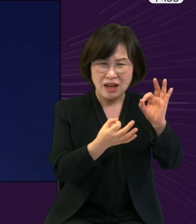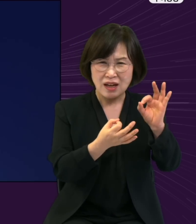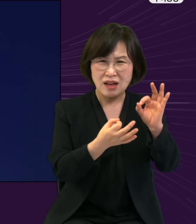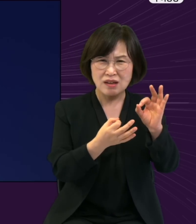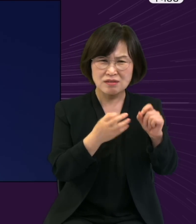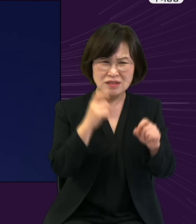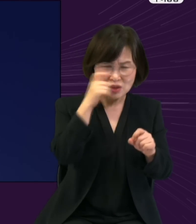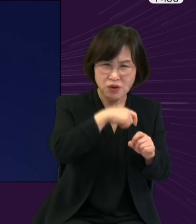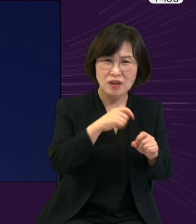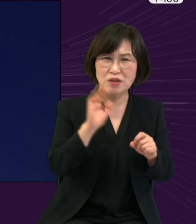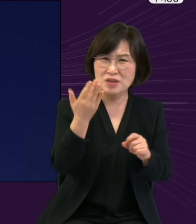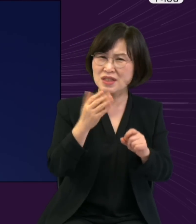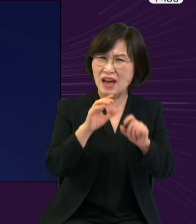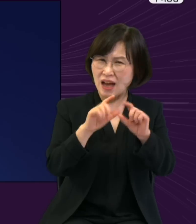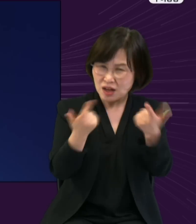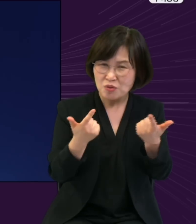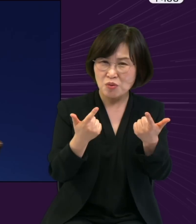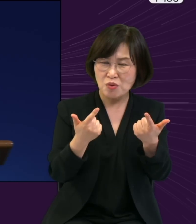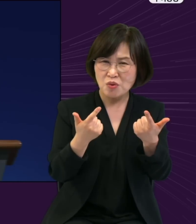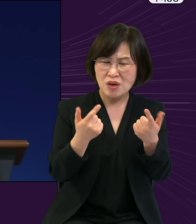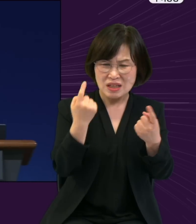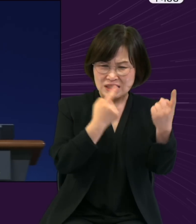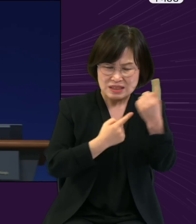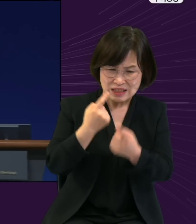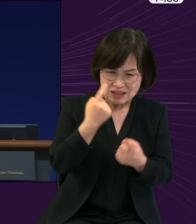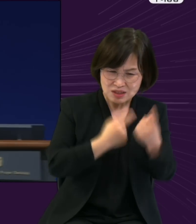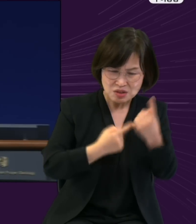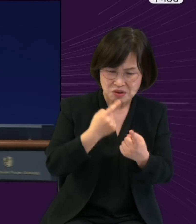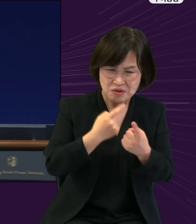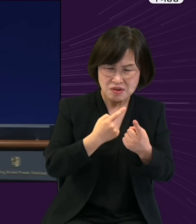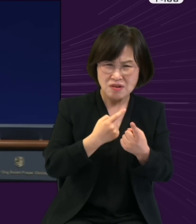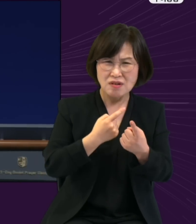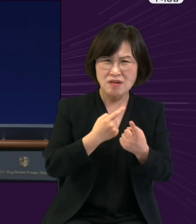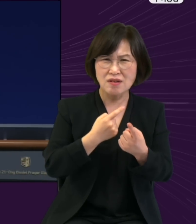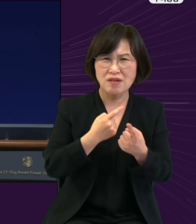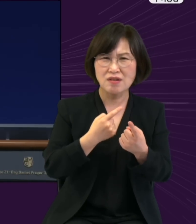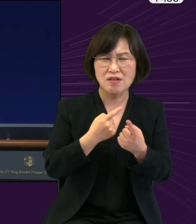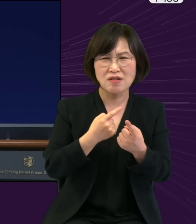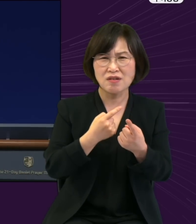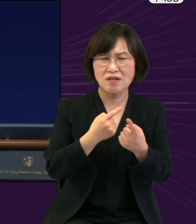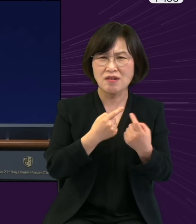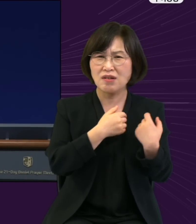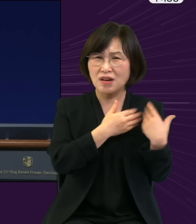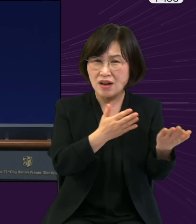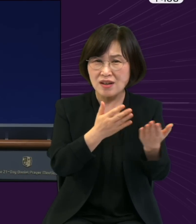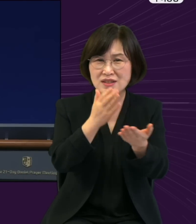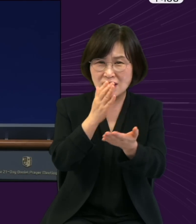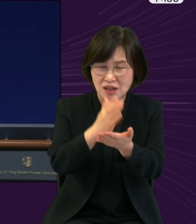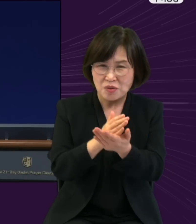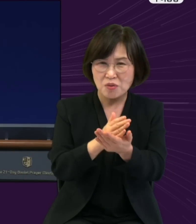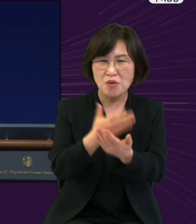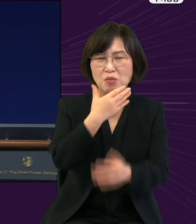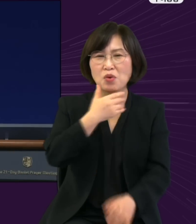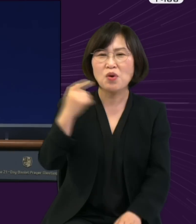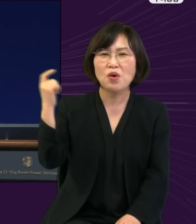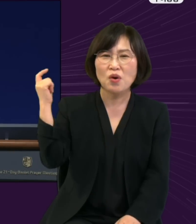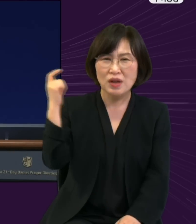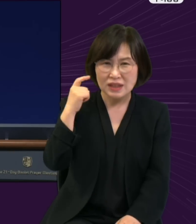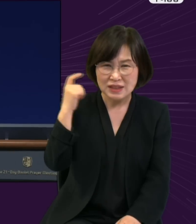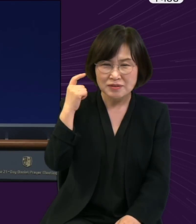우리의 상처가 내 인생의 주인이 되지 않도록 도와주십시오. 이제 이 상처가 복음의 흔적이 되게 하여